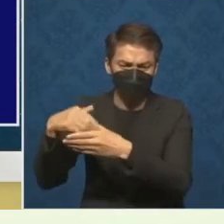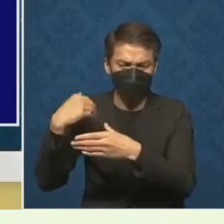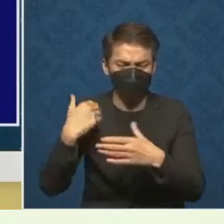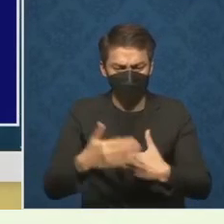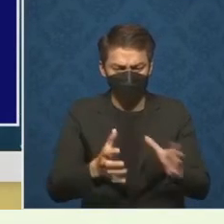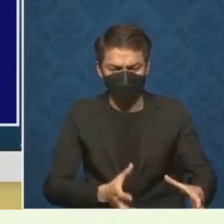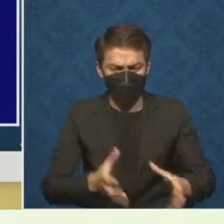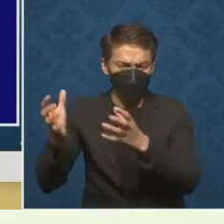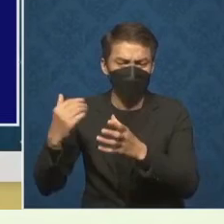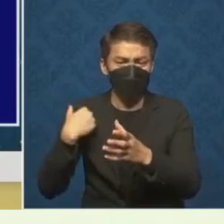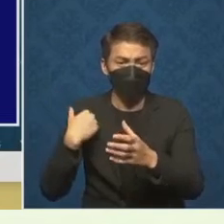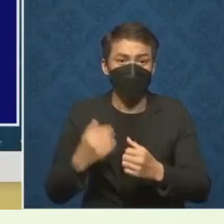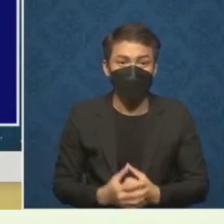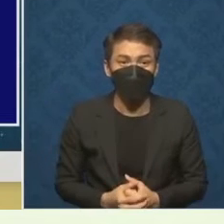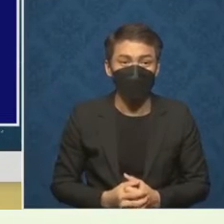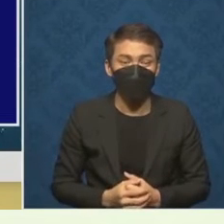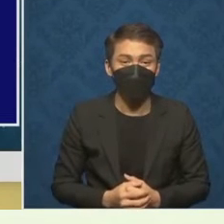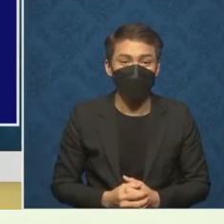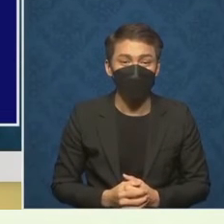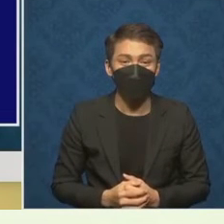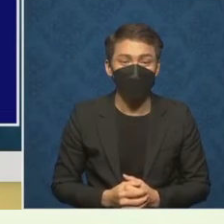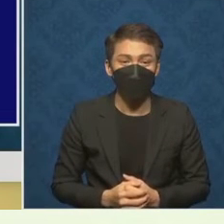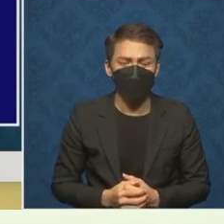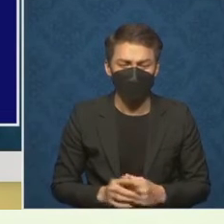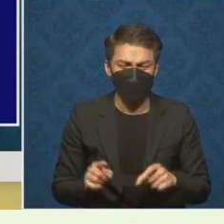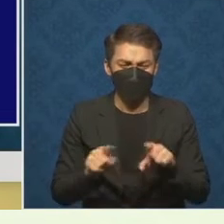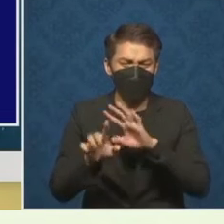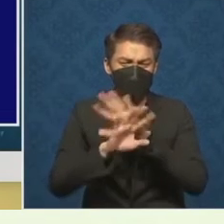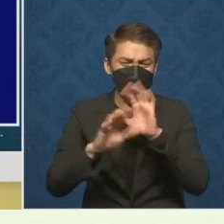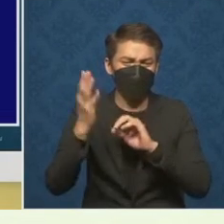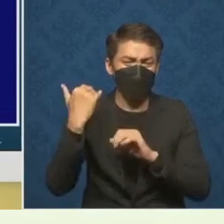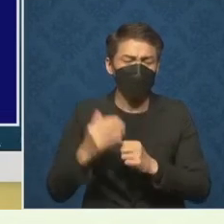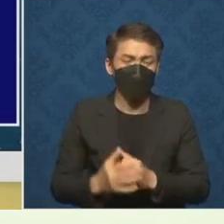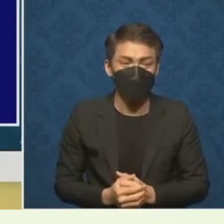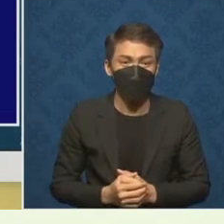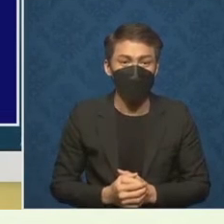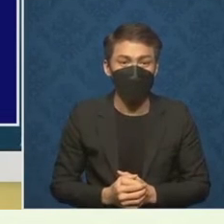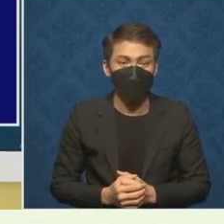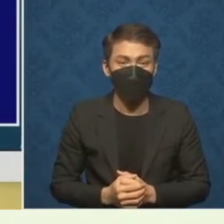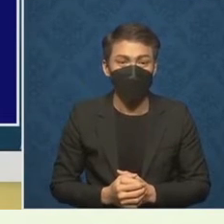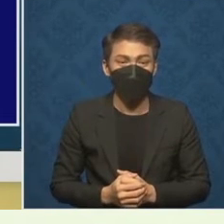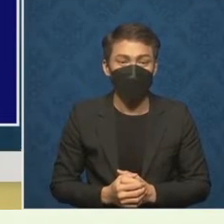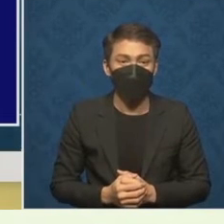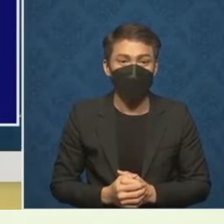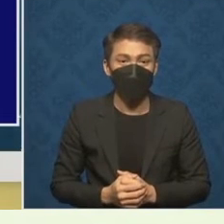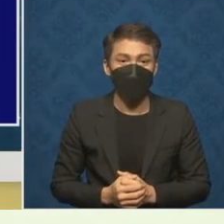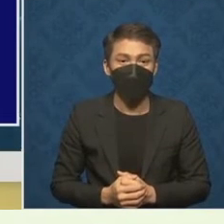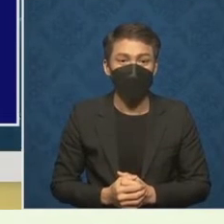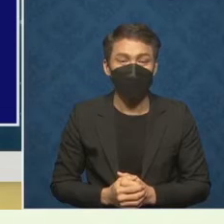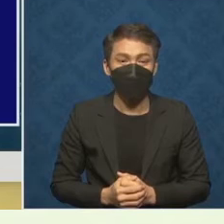แล้วก็เหมือนเป๊ะเลย7,000แพ้ทุกหน่วยเลยไม่ว่าคะแนนจะ